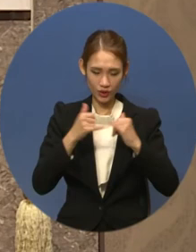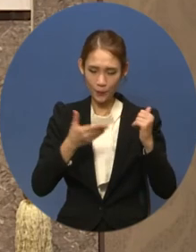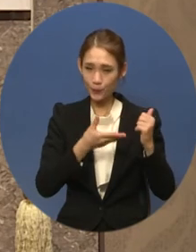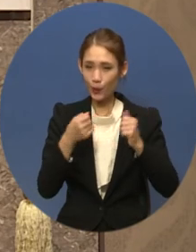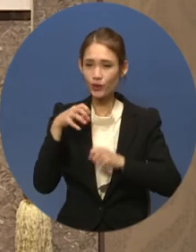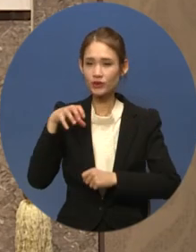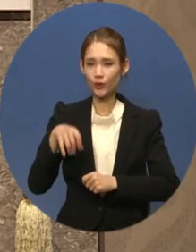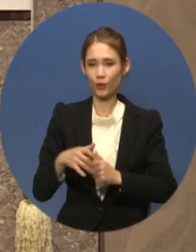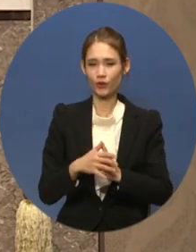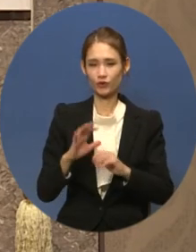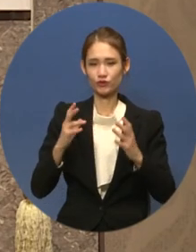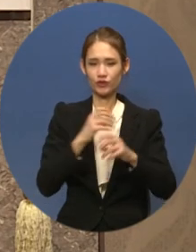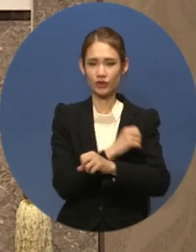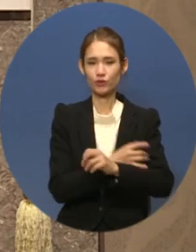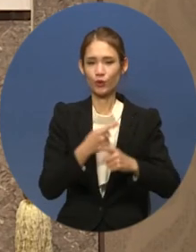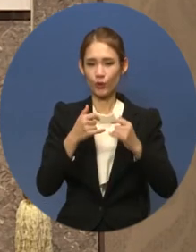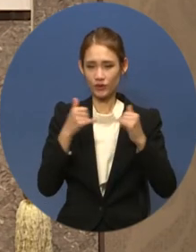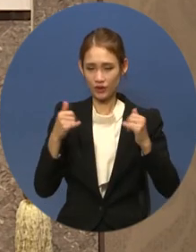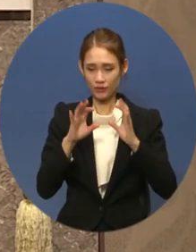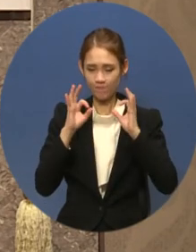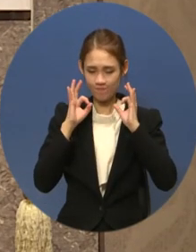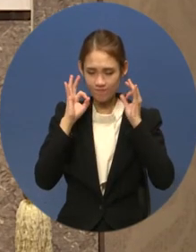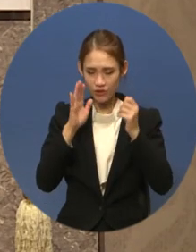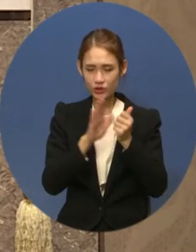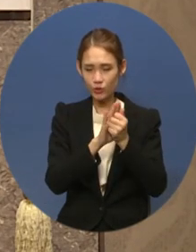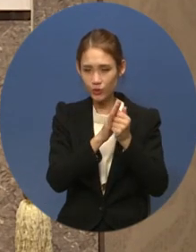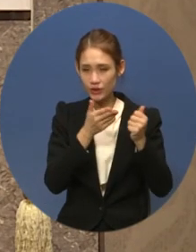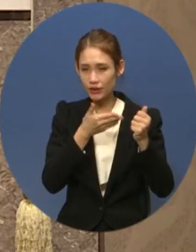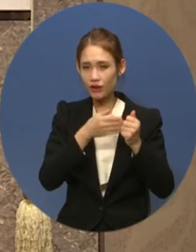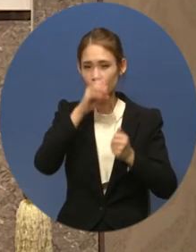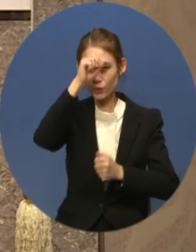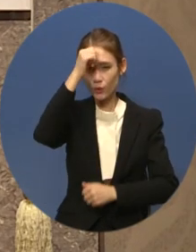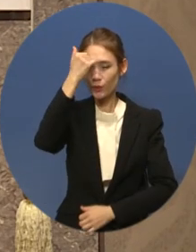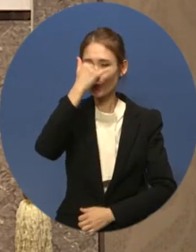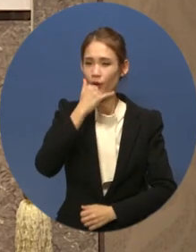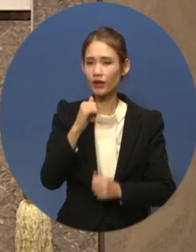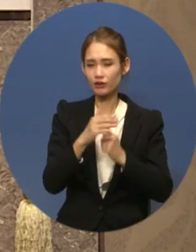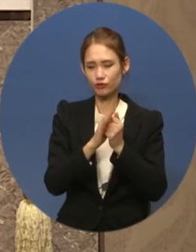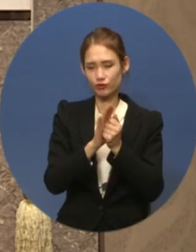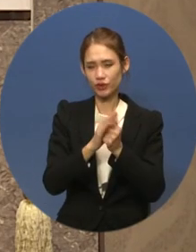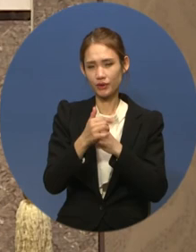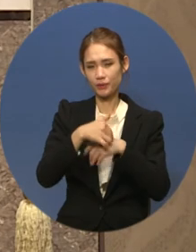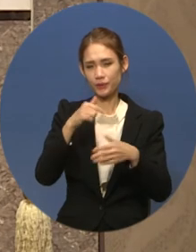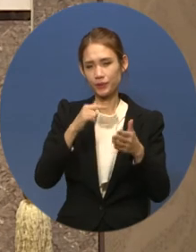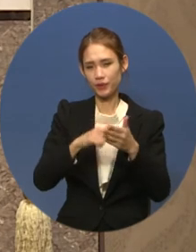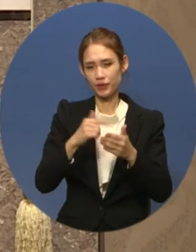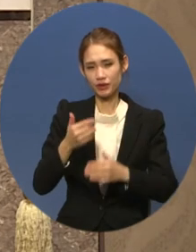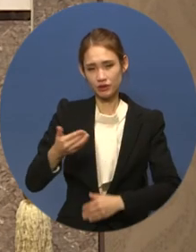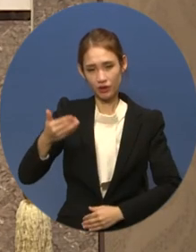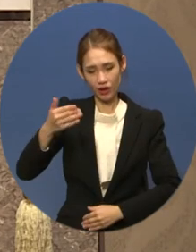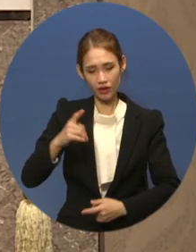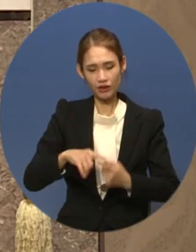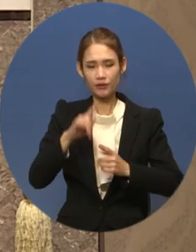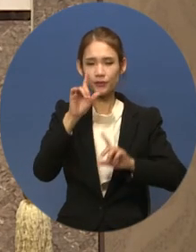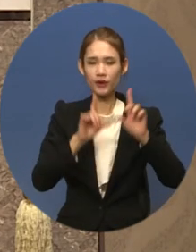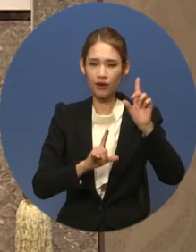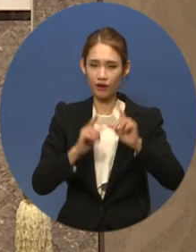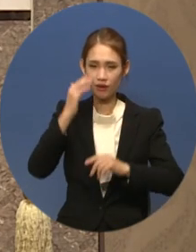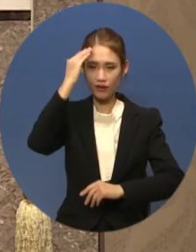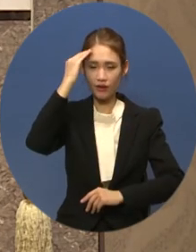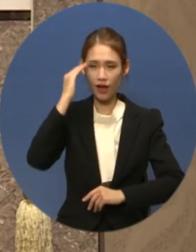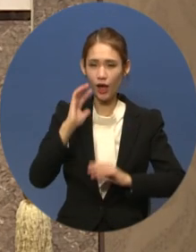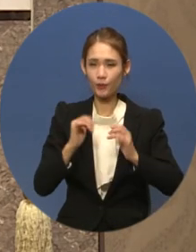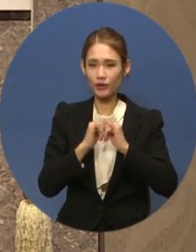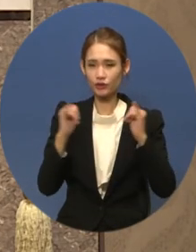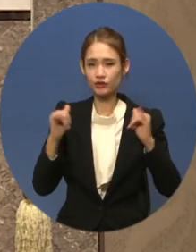인데요 국가유공자를 성심성의껏 최고의 수준으로 예우하는 그 마음 그 수준 그 자세로 대한민국